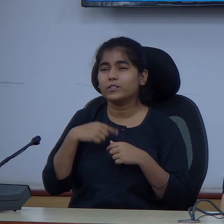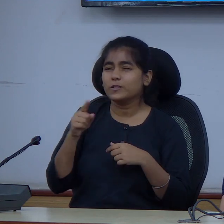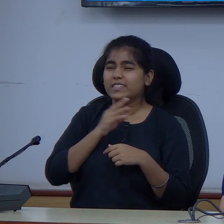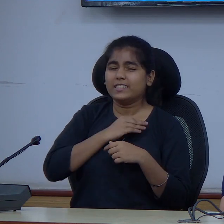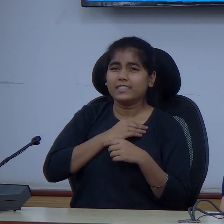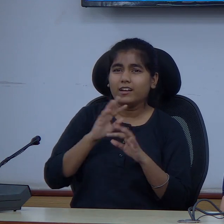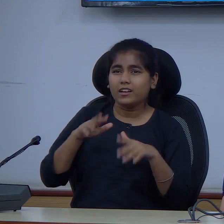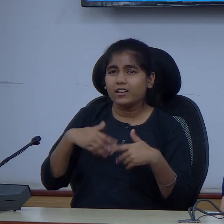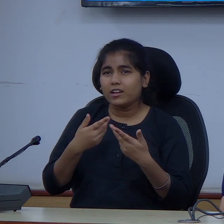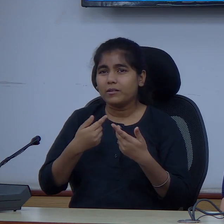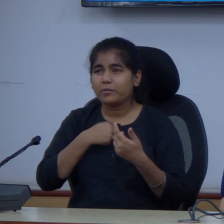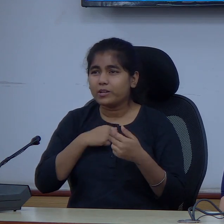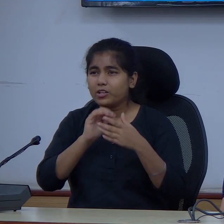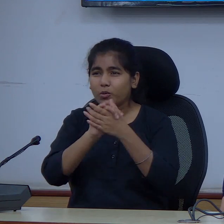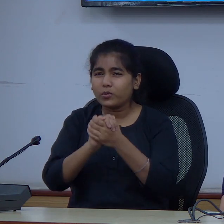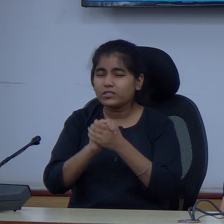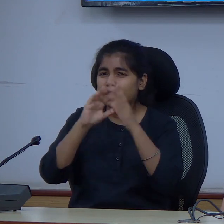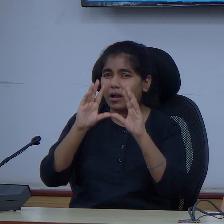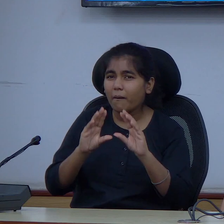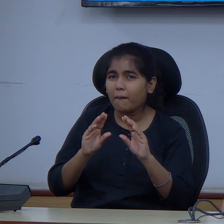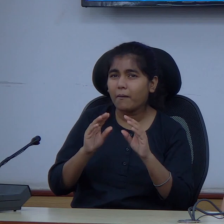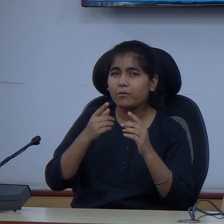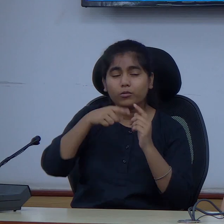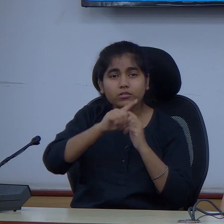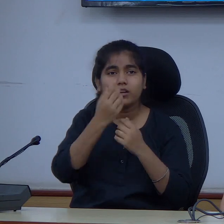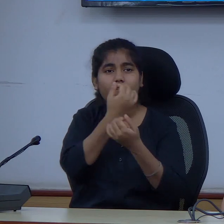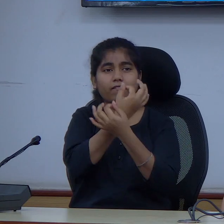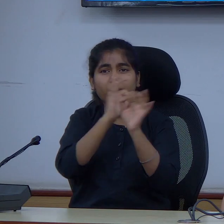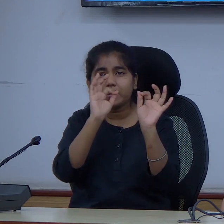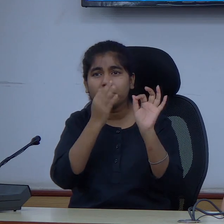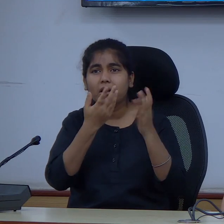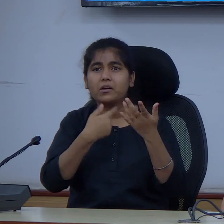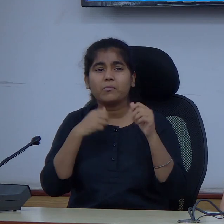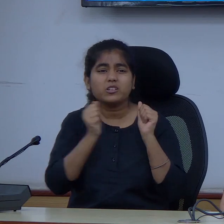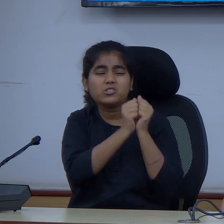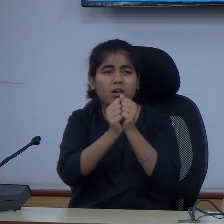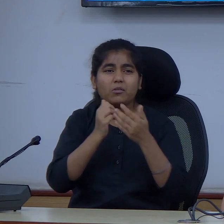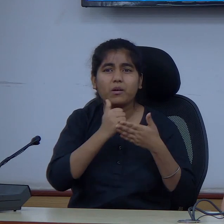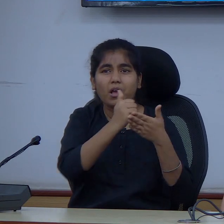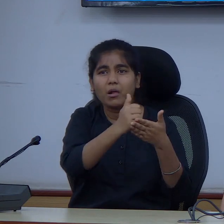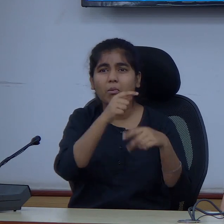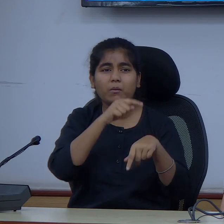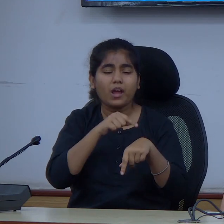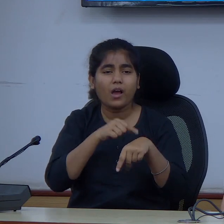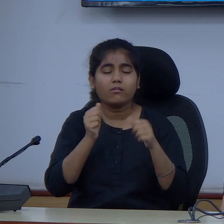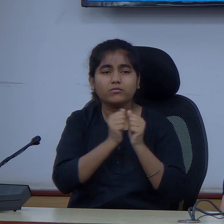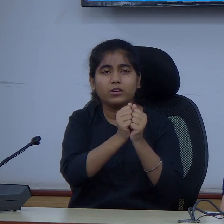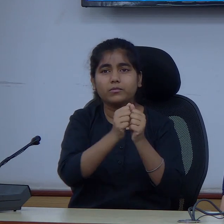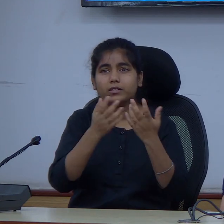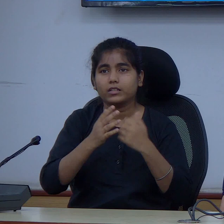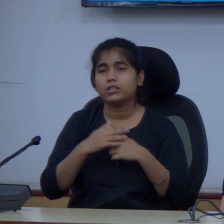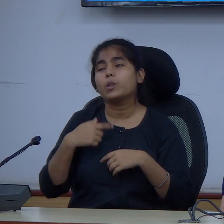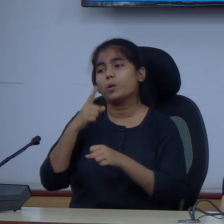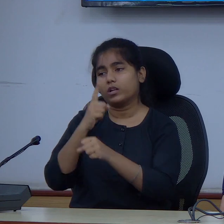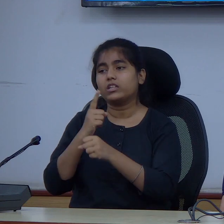उनको एक भय भी होता है कि क्या मेरी दोस्ती कम तो नहीं हो जाएगी, क्योंकि अपने आप इंडिपेंडेंट हो जाएंगी तो मैं इनके साथ में इनकी हेल्प उतने समय नहीं बिता पाऊँगी।